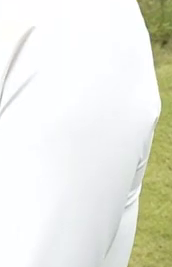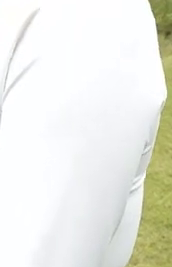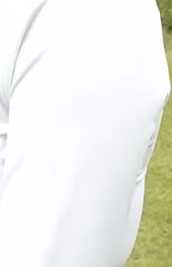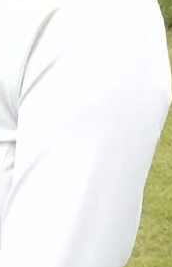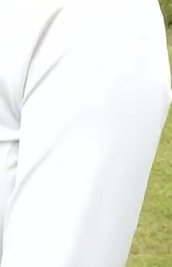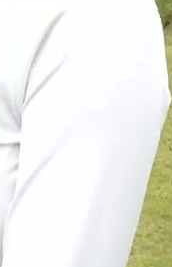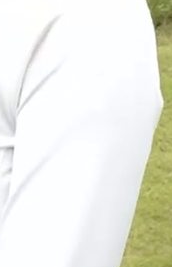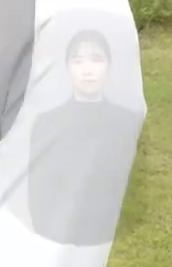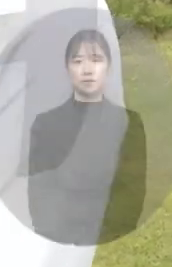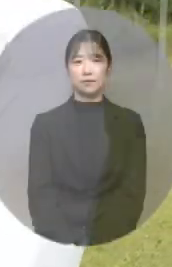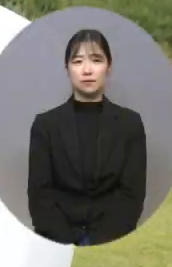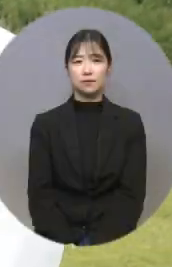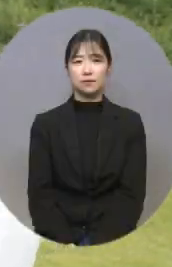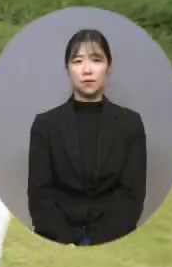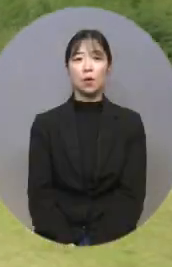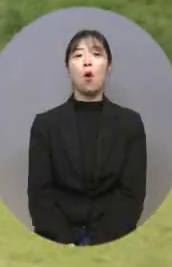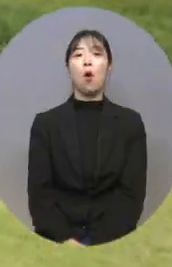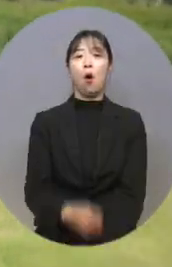와!